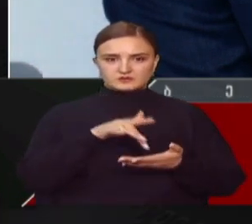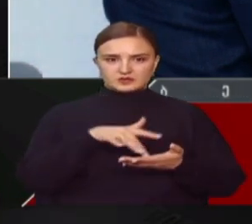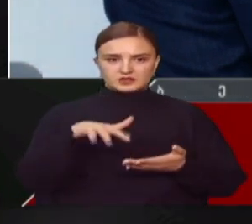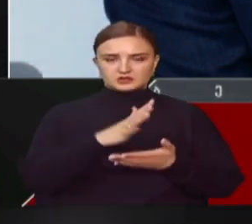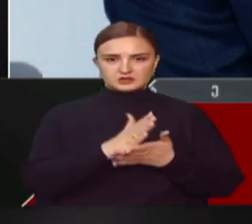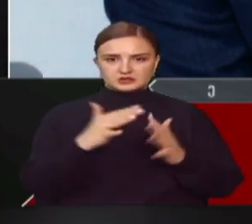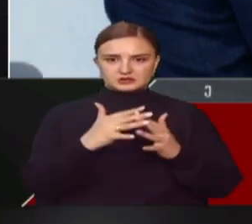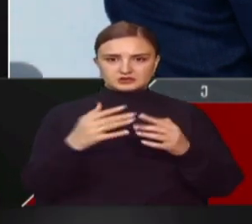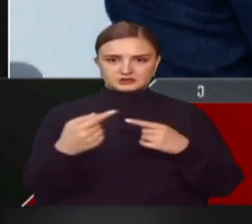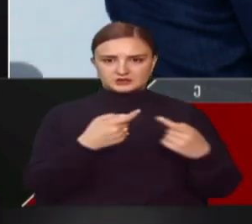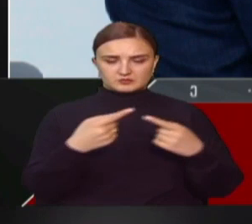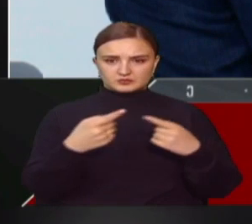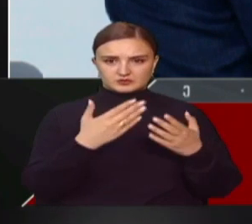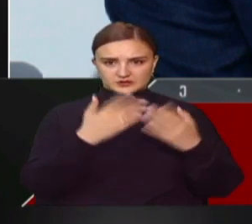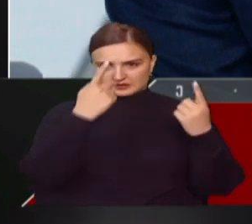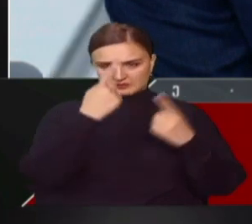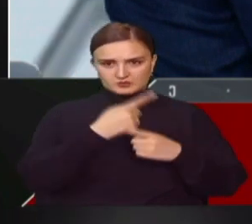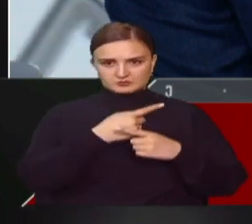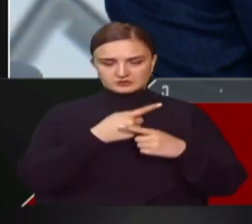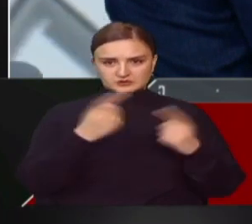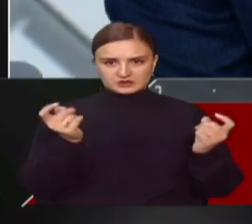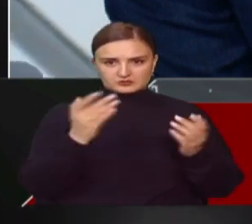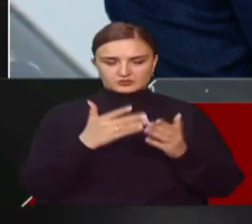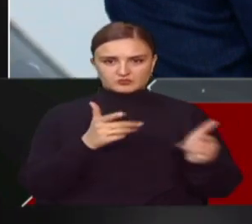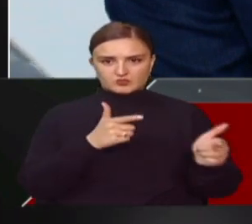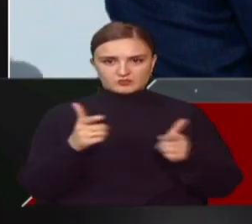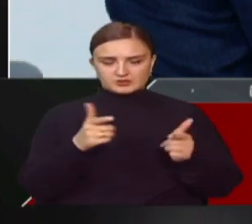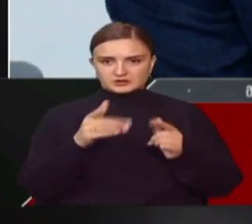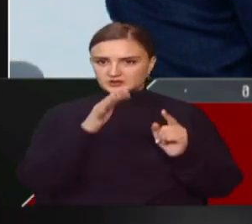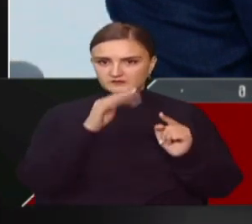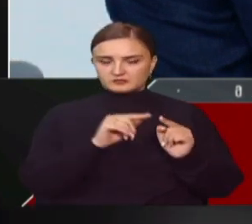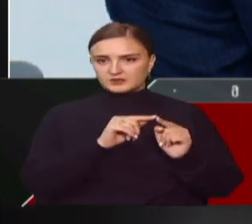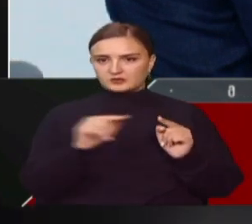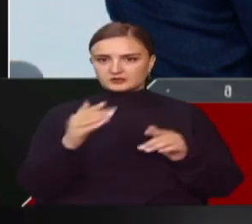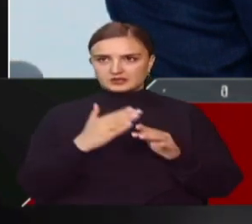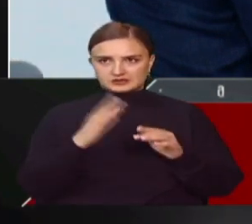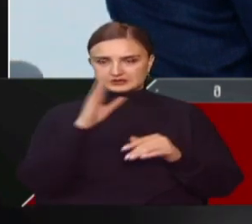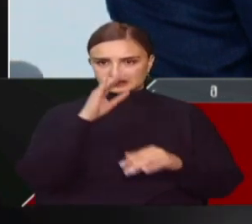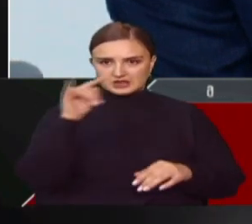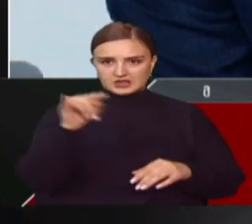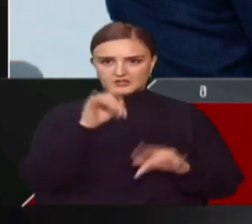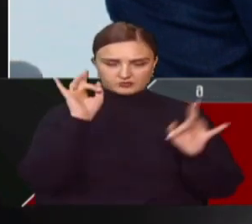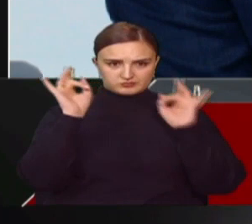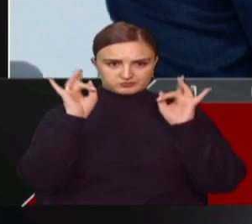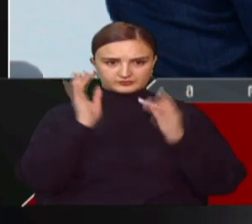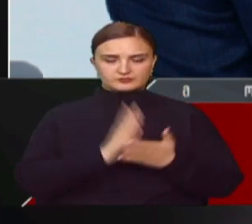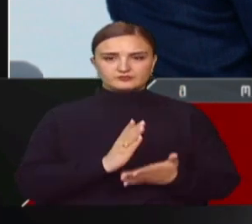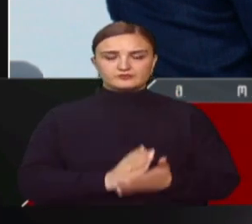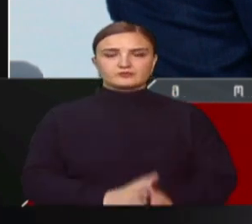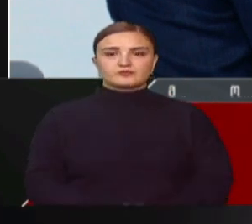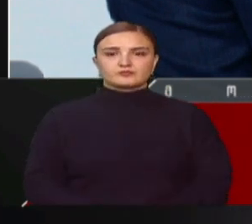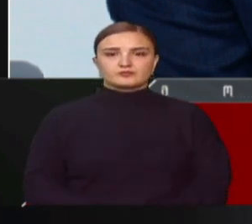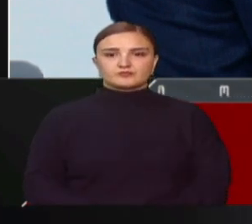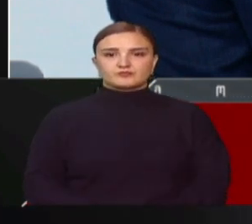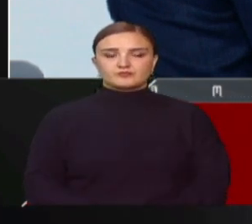საბრძოლო მოქმედებები, გამოცხადებული არის მობილიზება და პერიოდულად ირთვება საჰაერო განგაშის სიგნალი.